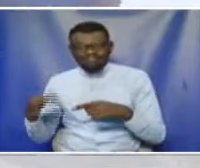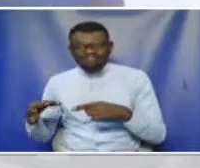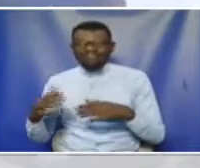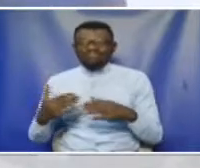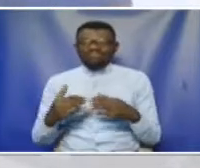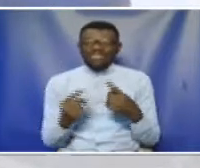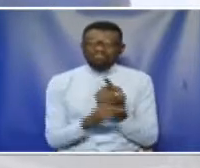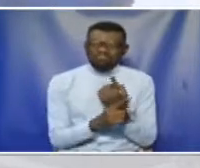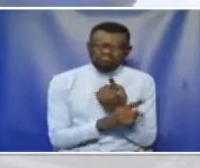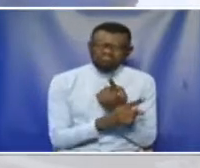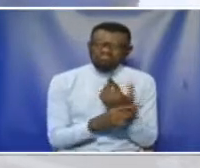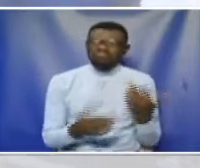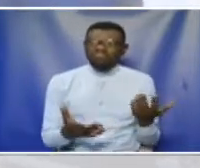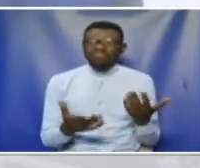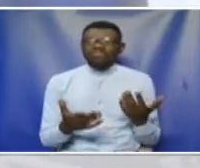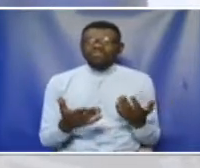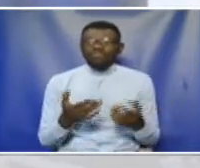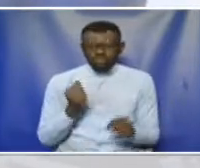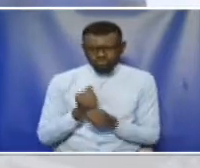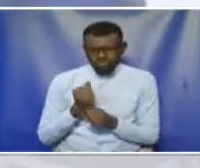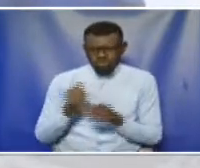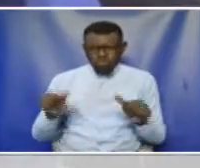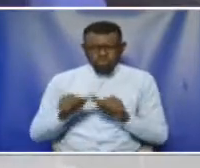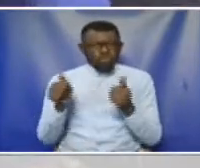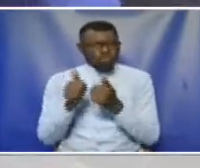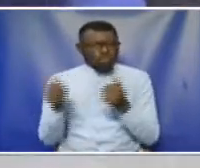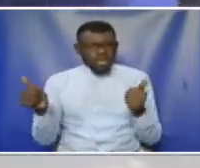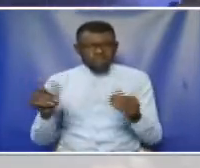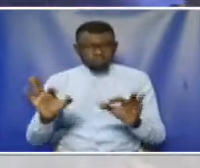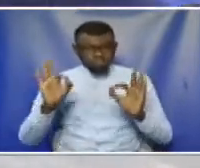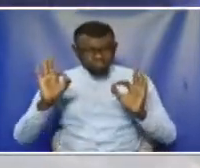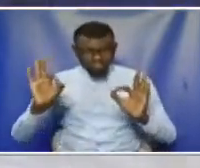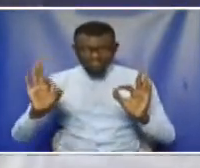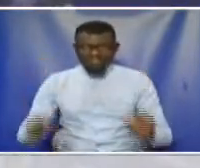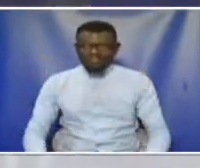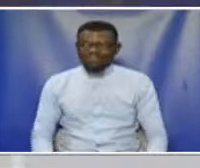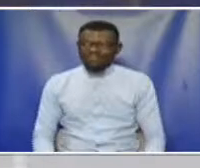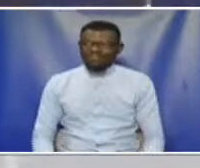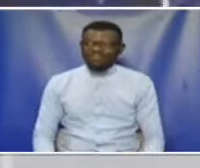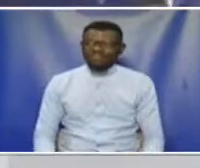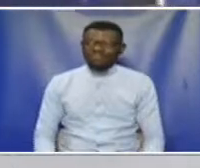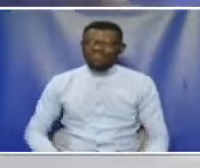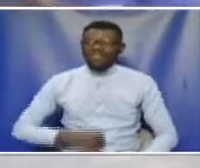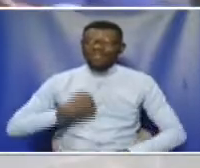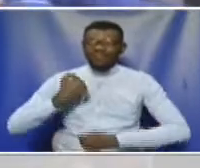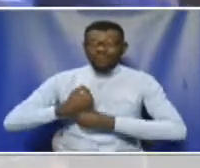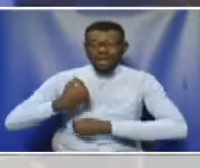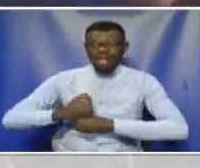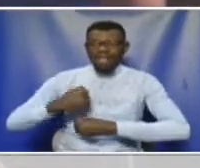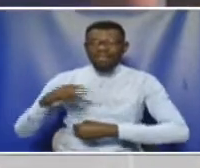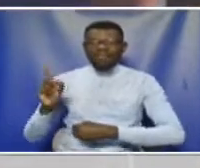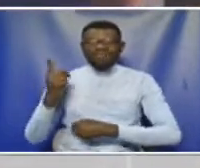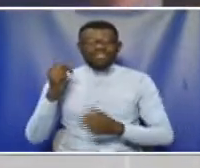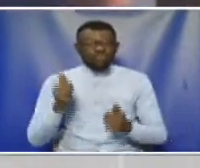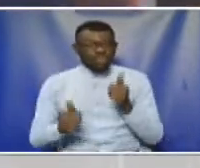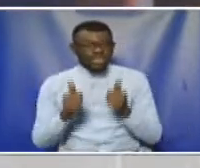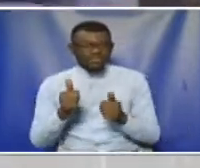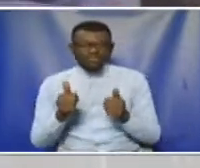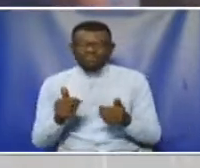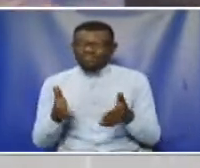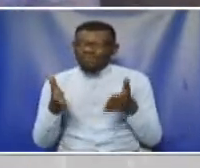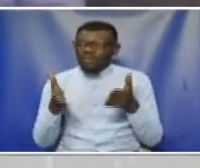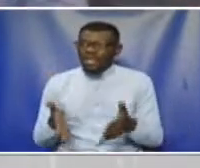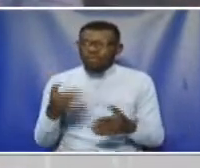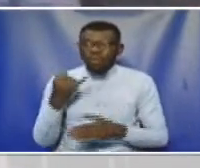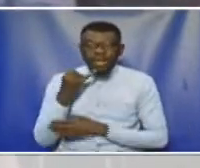vile kuhifadhi viazi yetu siharibiki. Sawa sawa, kazi ya kwanza kufanya, unajua sasa